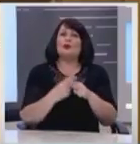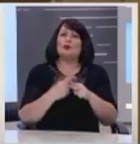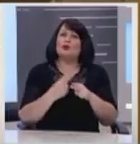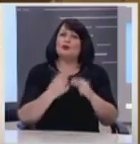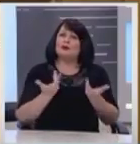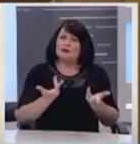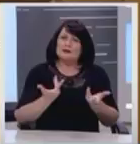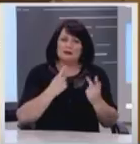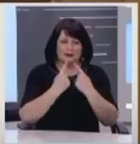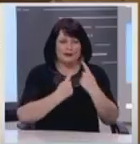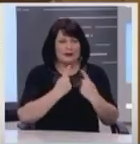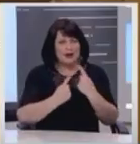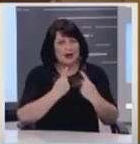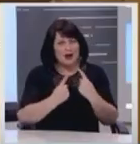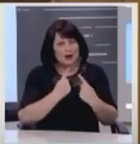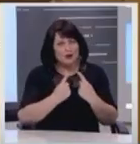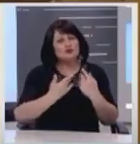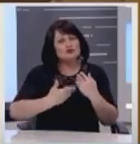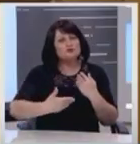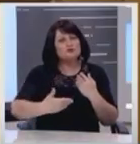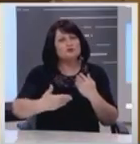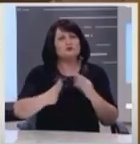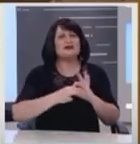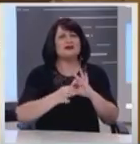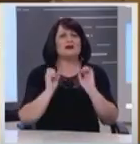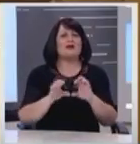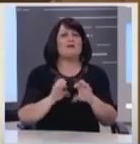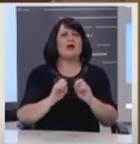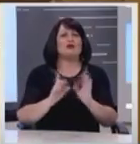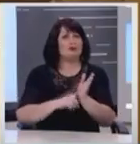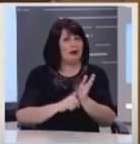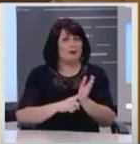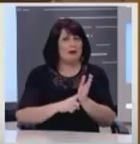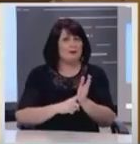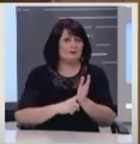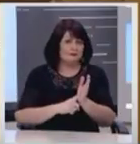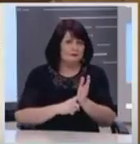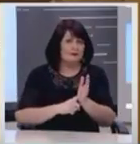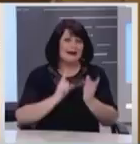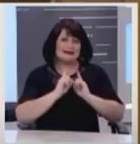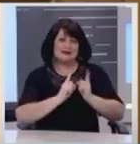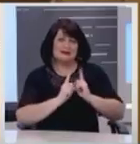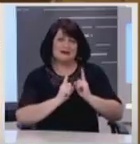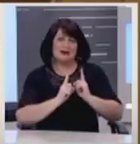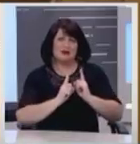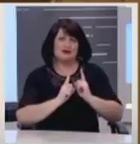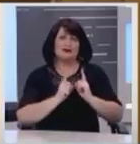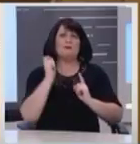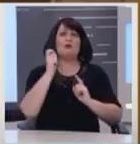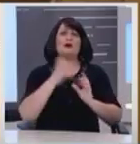σημαντικός ο διάλογος, η διαρκής ενημέρωση, αλλά και η συνεννόηση μεταξύ των πολιτικών